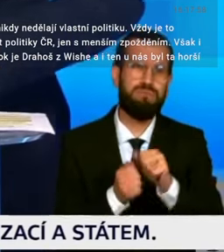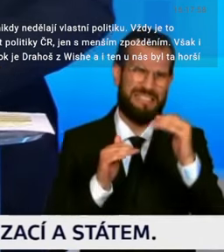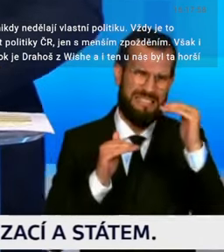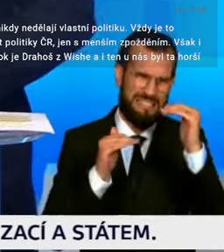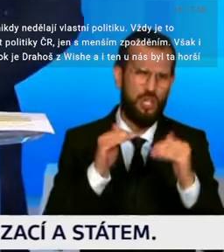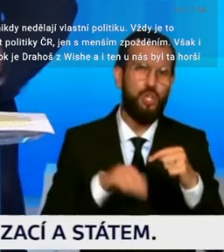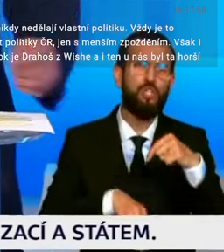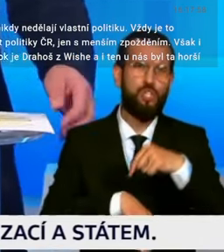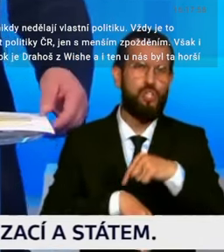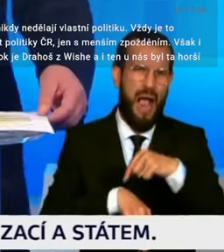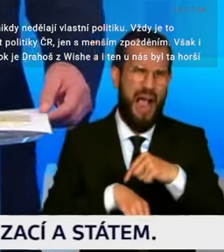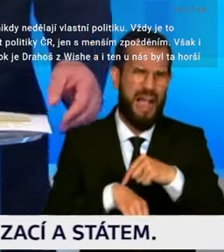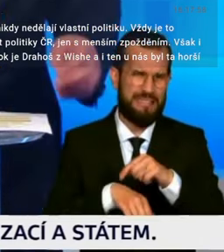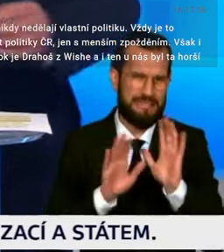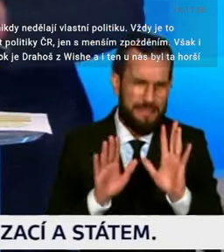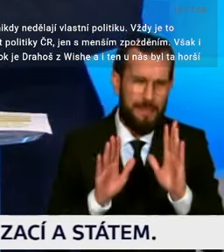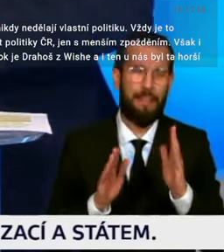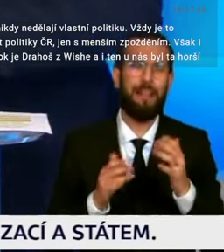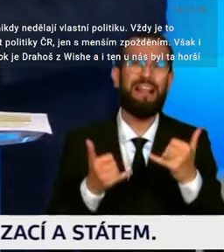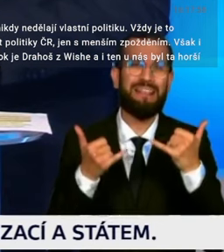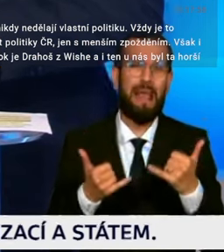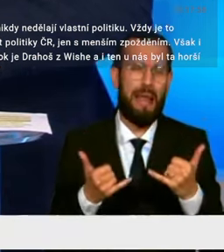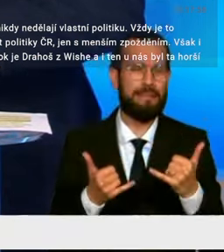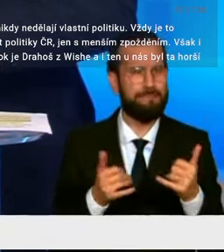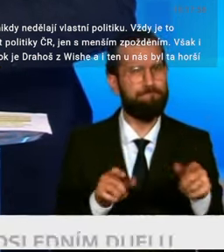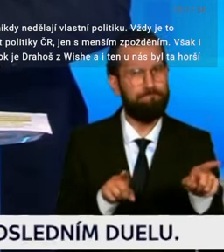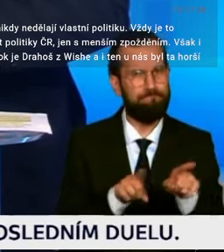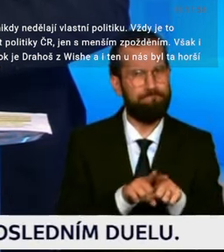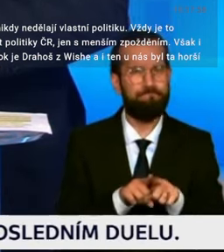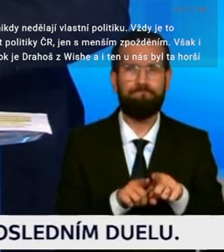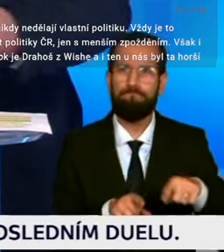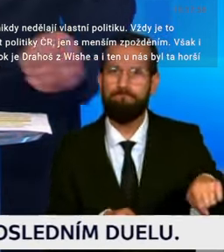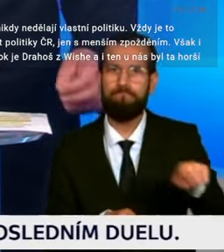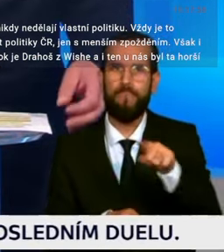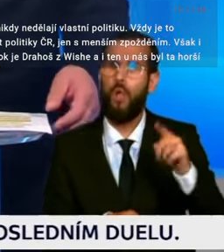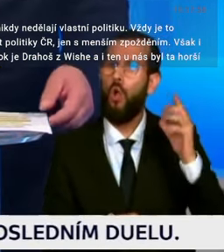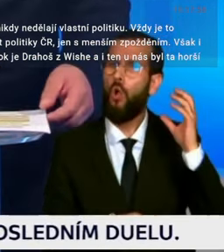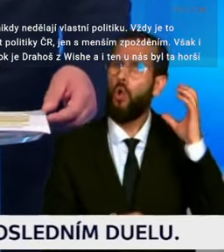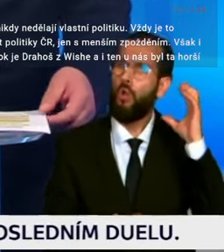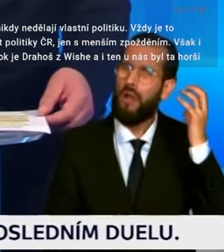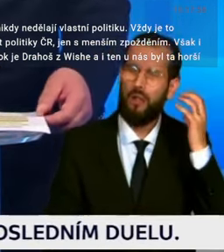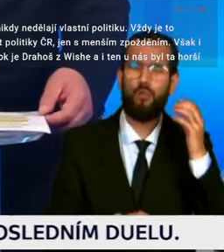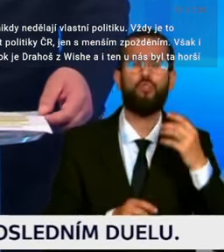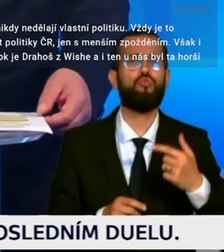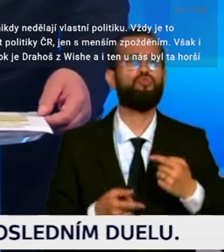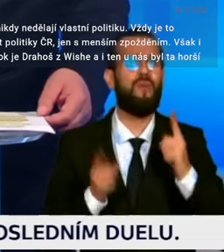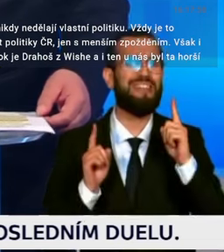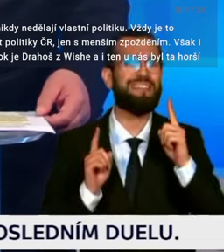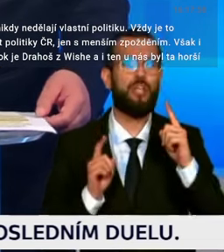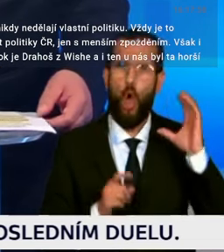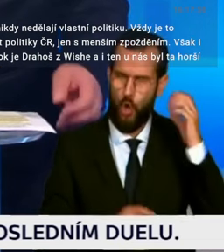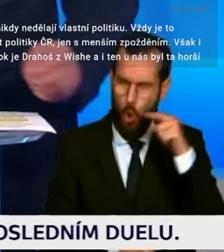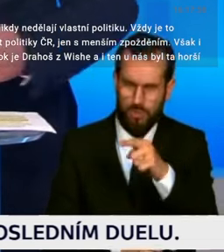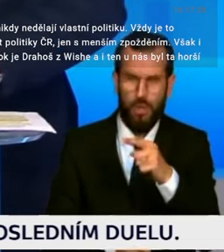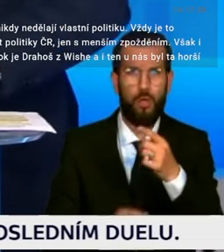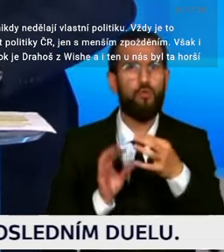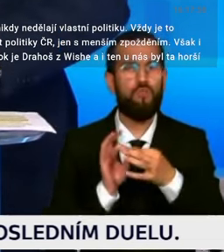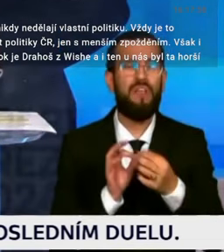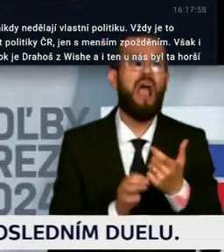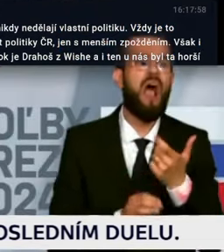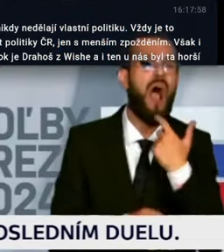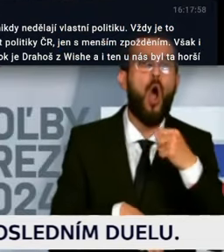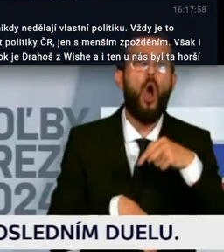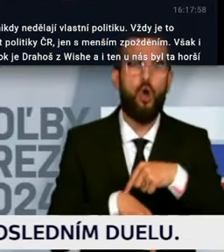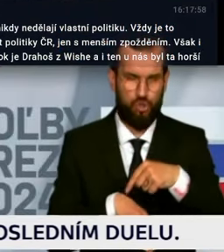časť času a teraz férové aj pre poslucháčov nášho Slovenského rozhlasu povedať kto je ako na tom s